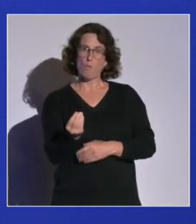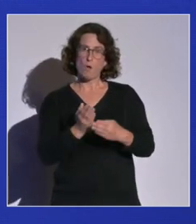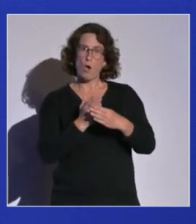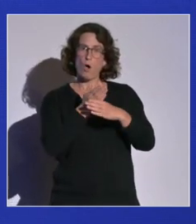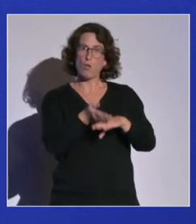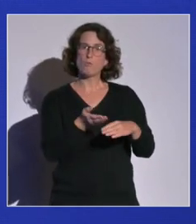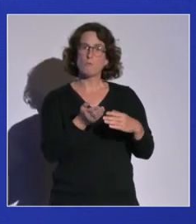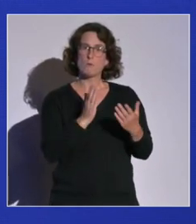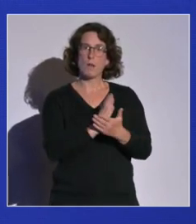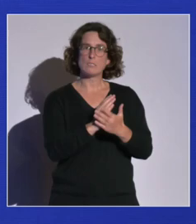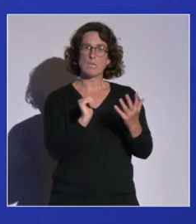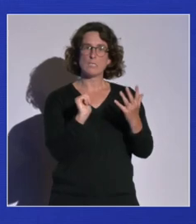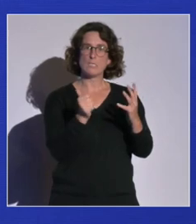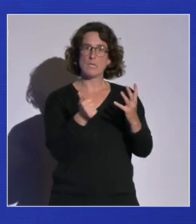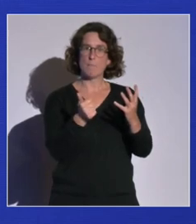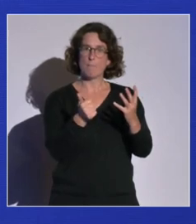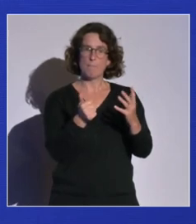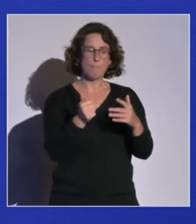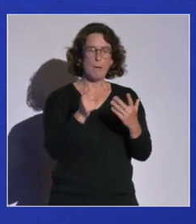ne savent pas bien lire et bien écrire,